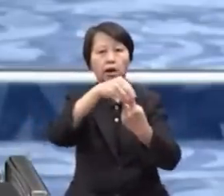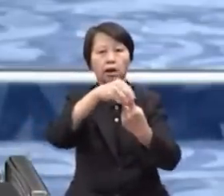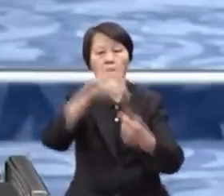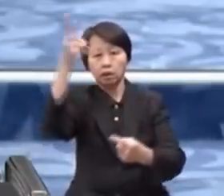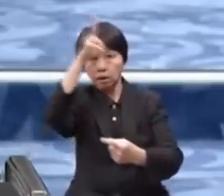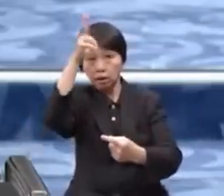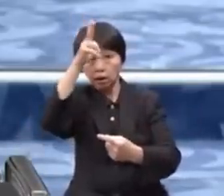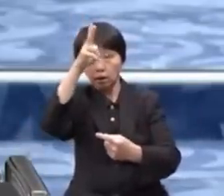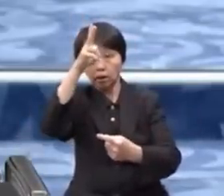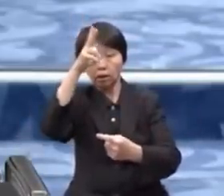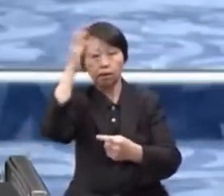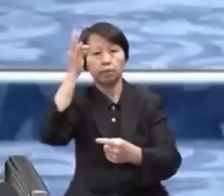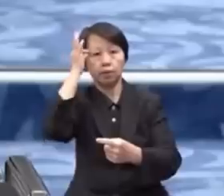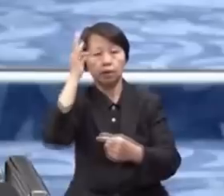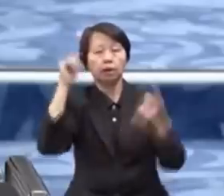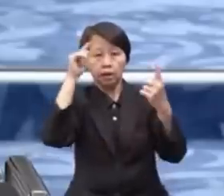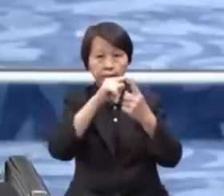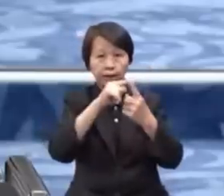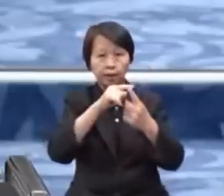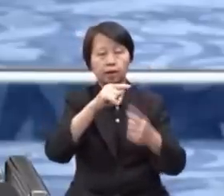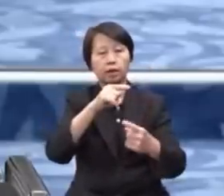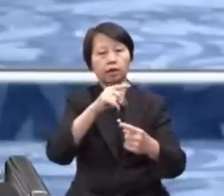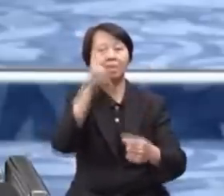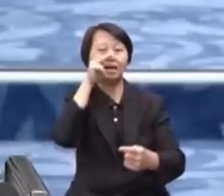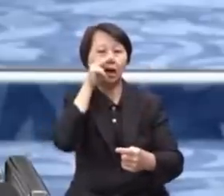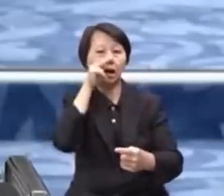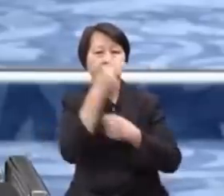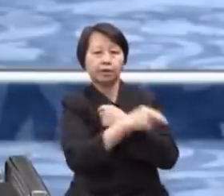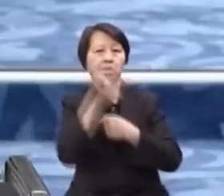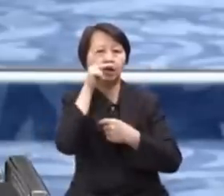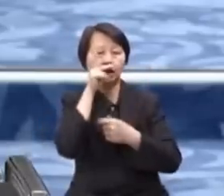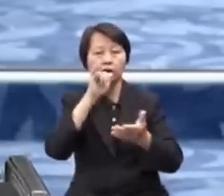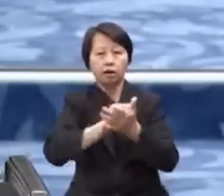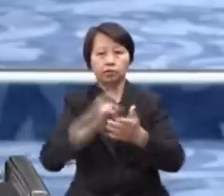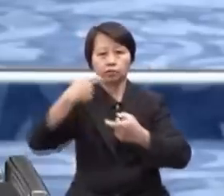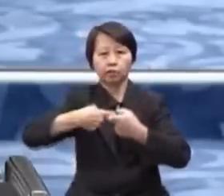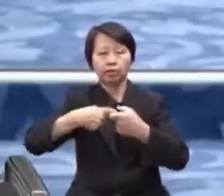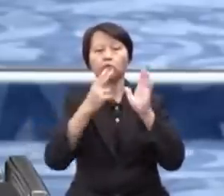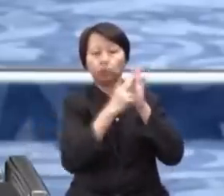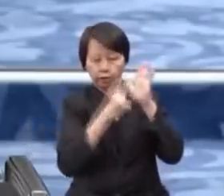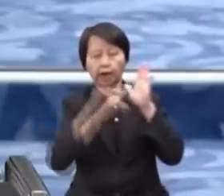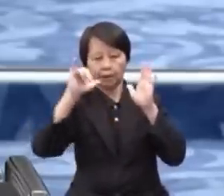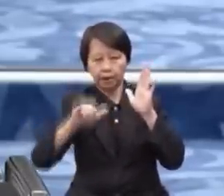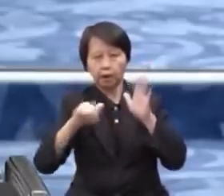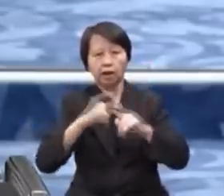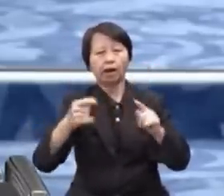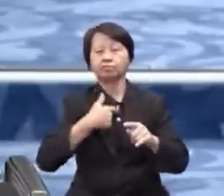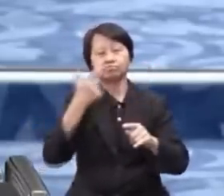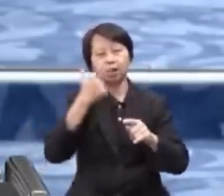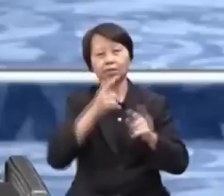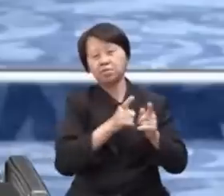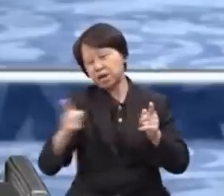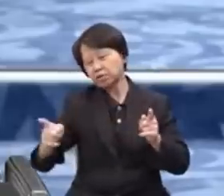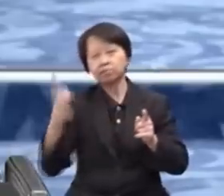kerajaan kepada kerajaan negeri itu Besari dengan undang-undang saya tidak mau panjang